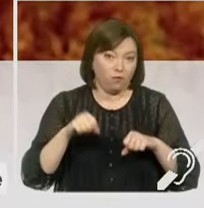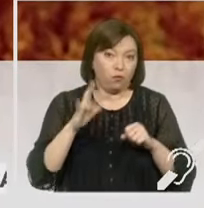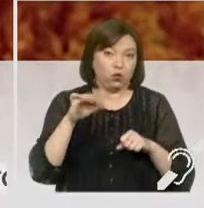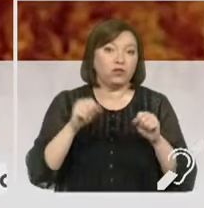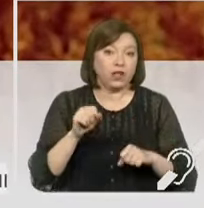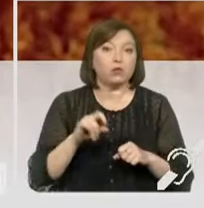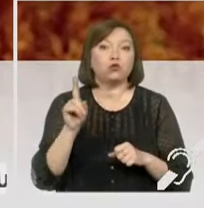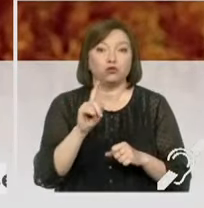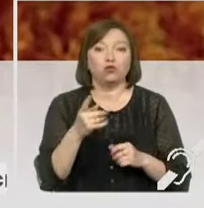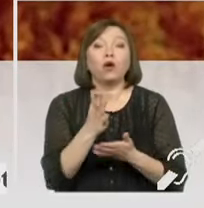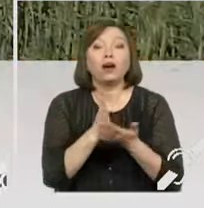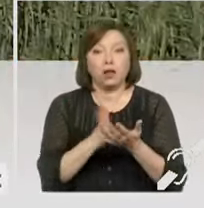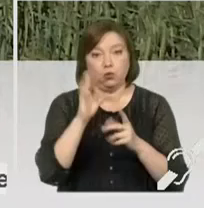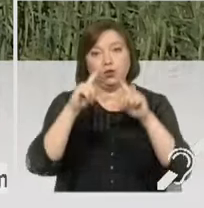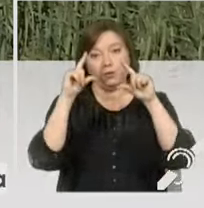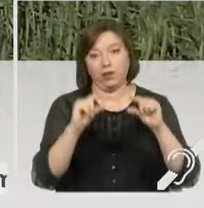pentru ieftinirea pâinii.